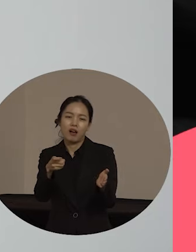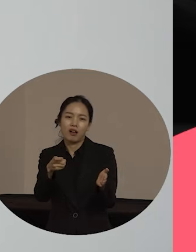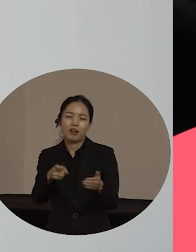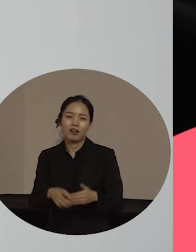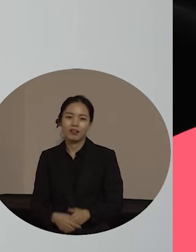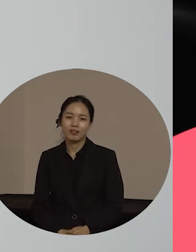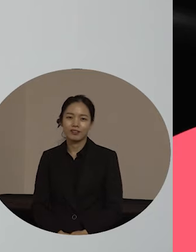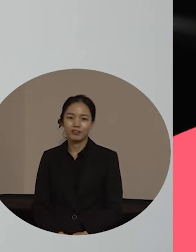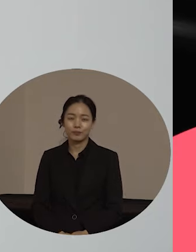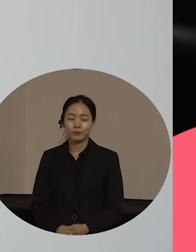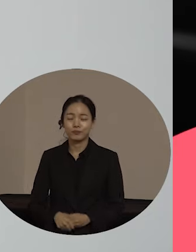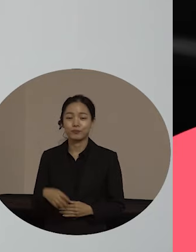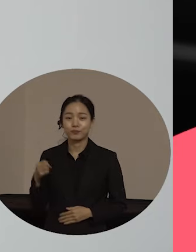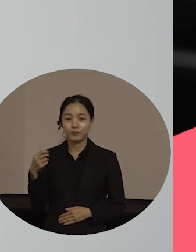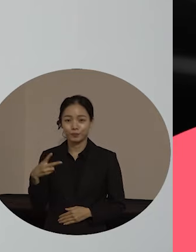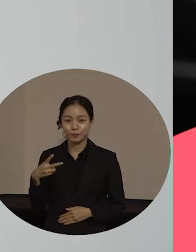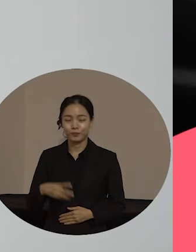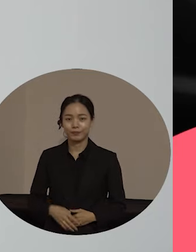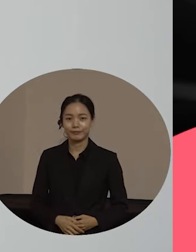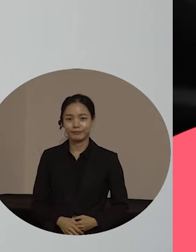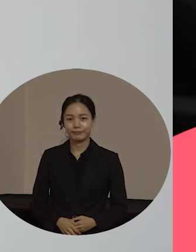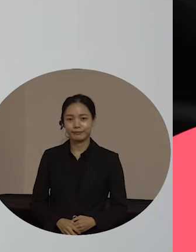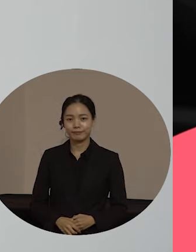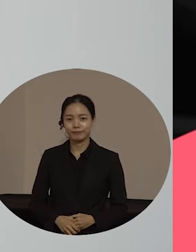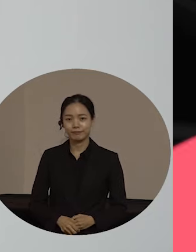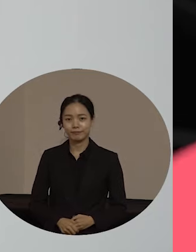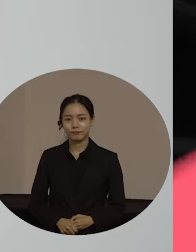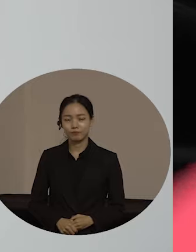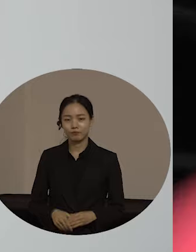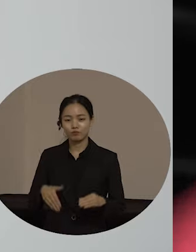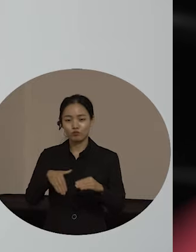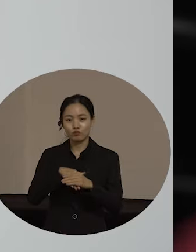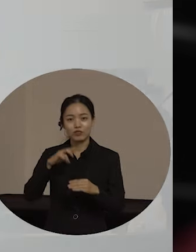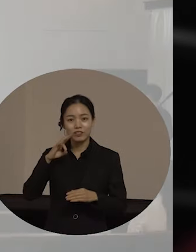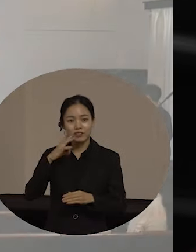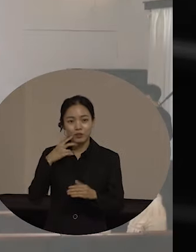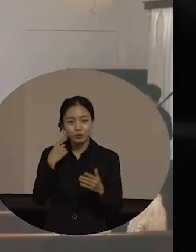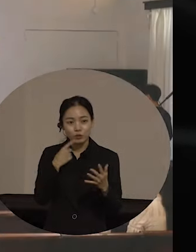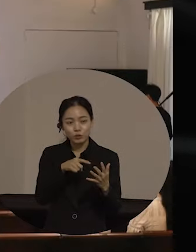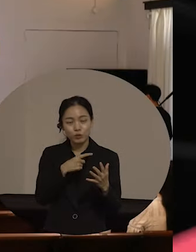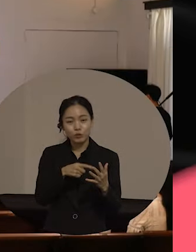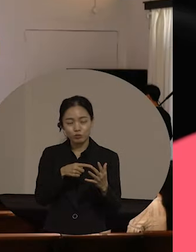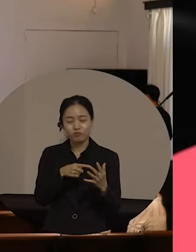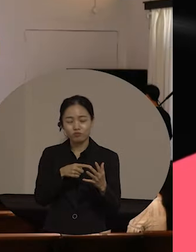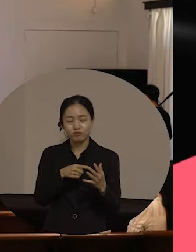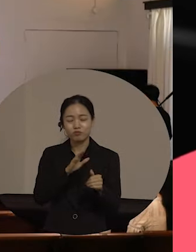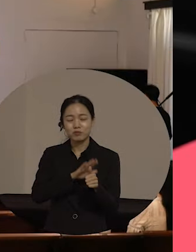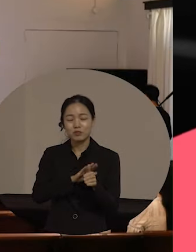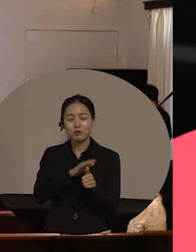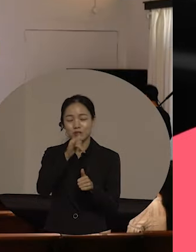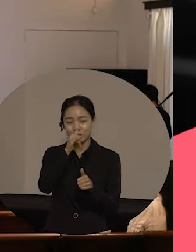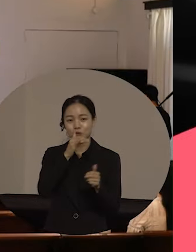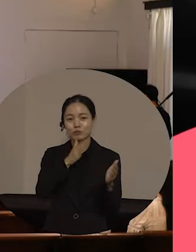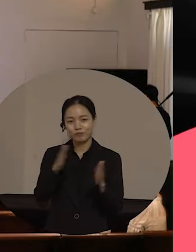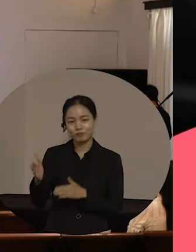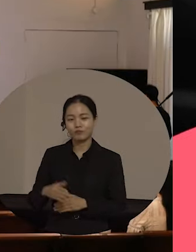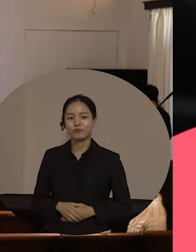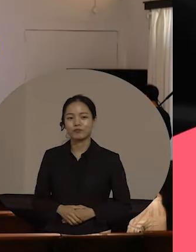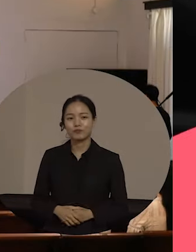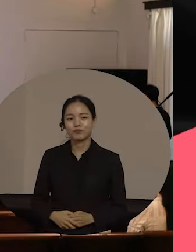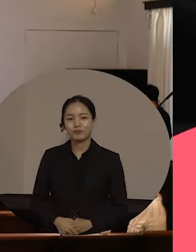Can teach to the arts and cultural education. So. 예, 감사합니다. 마지막에 이 질문을